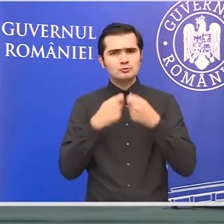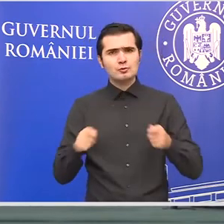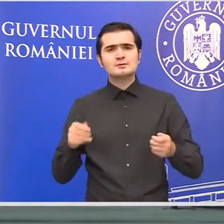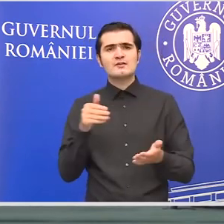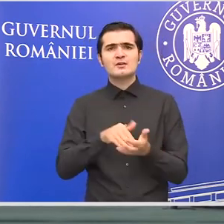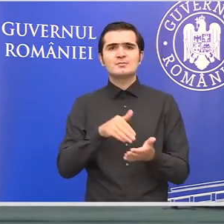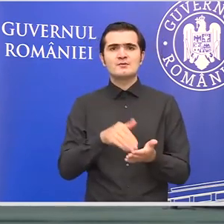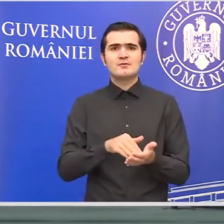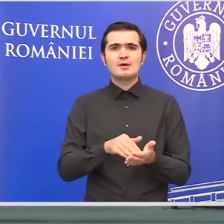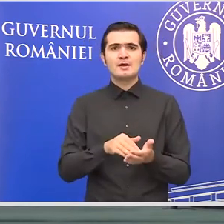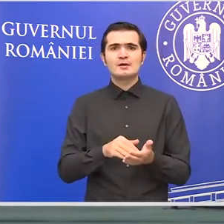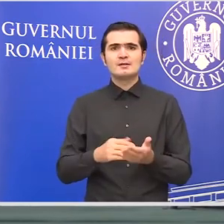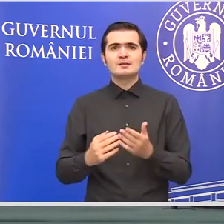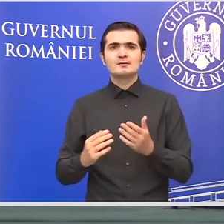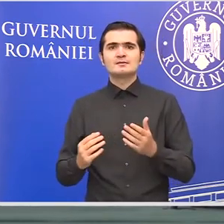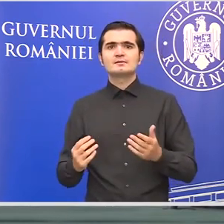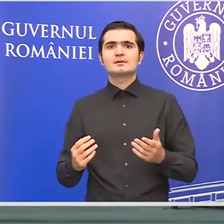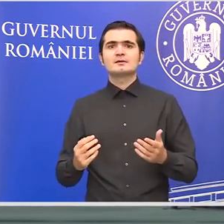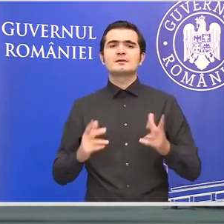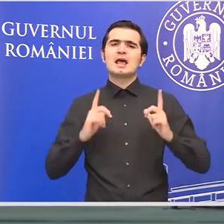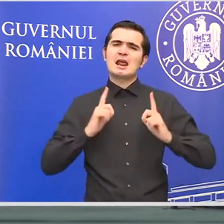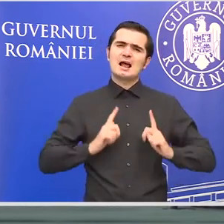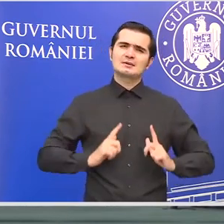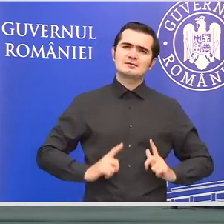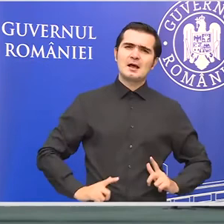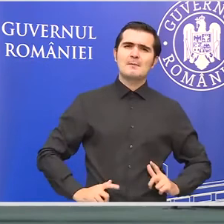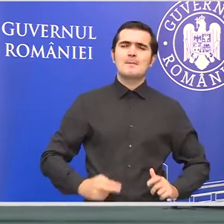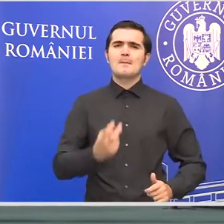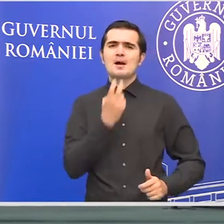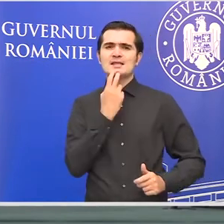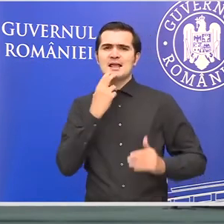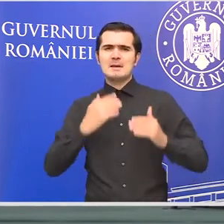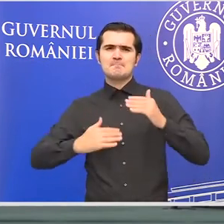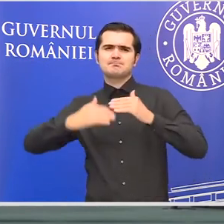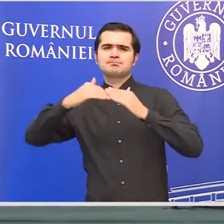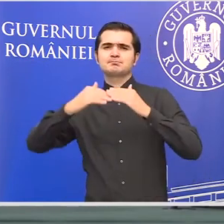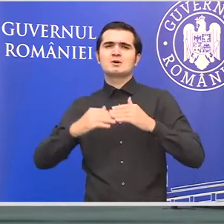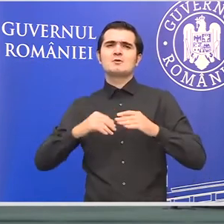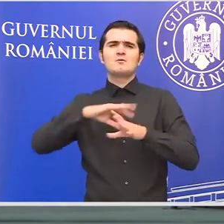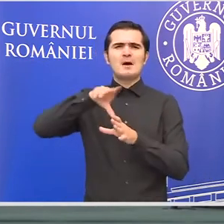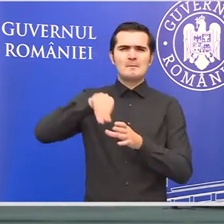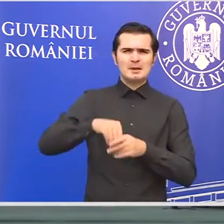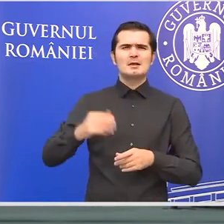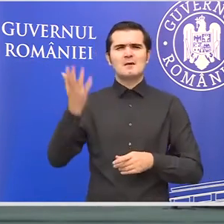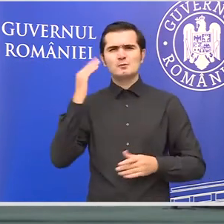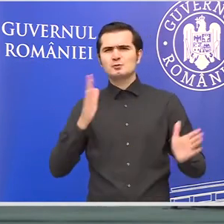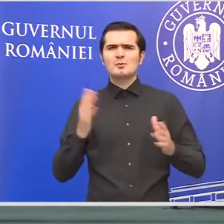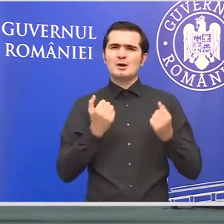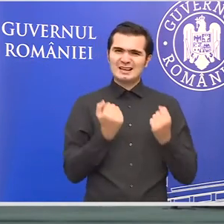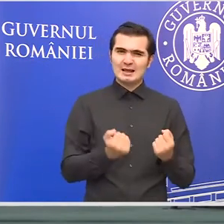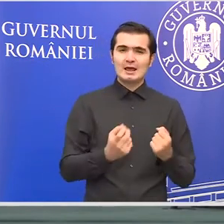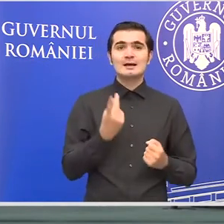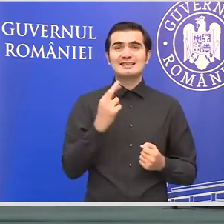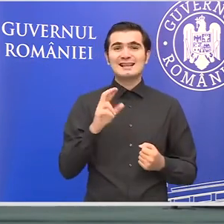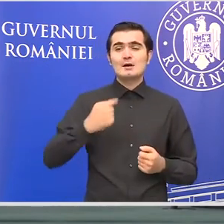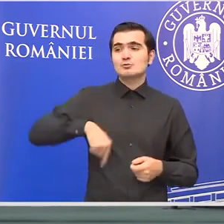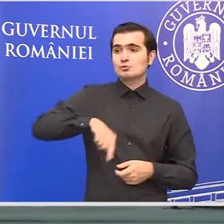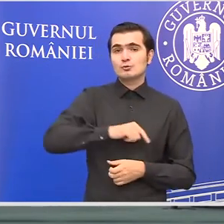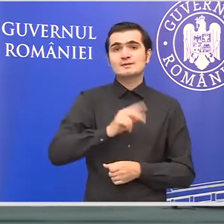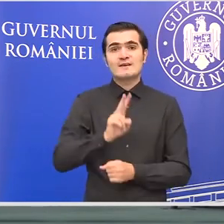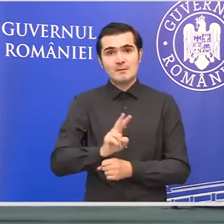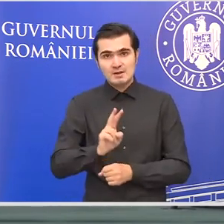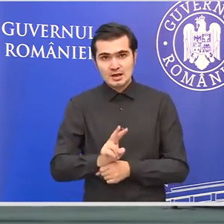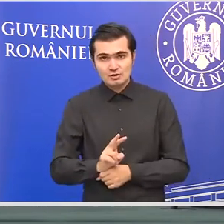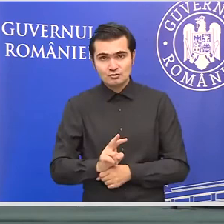avem nevoie să ne încărcăm bateriile, să ne relaxăm cu familia, cu prietenii, după o perioadă lungă de restricții, însă trebuie să avem grijă să fim mult